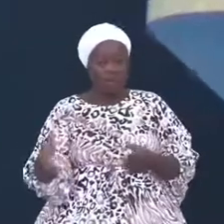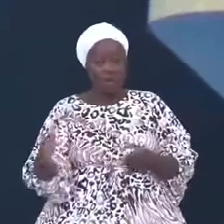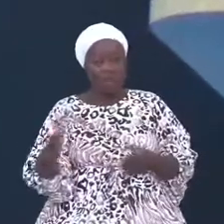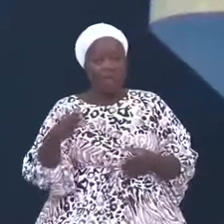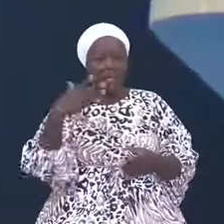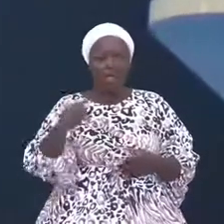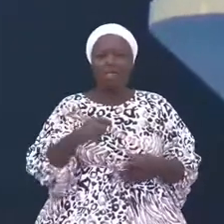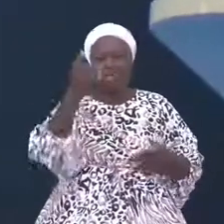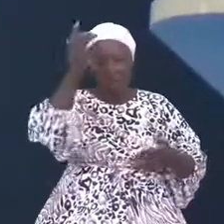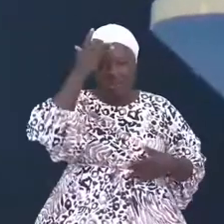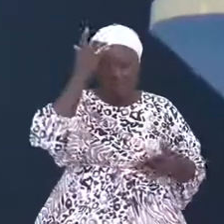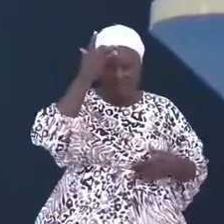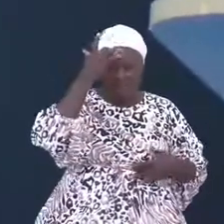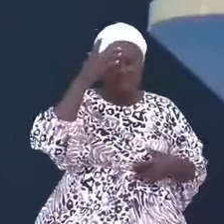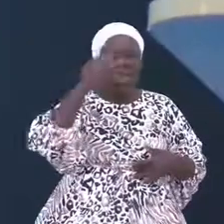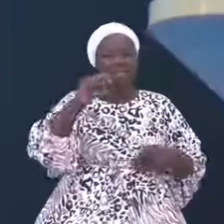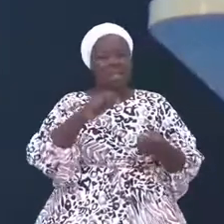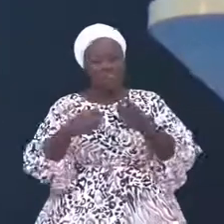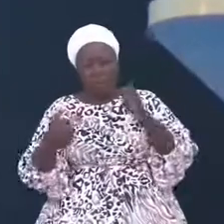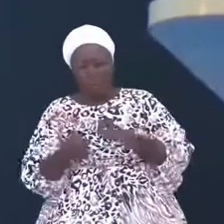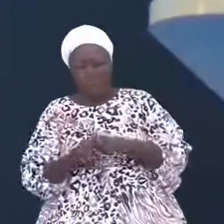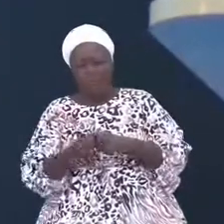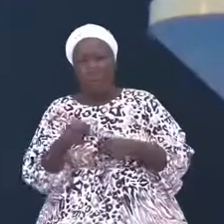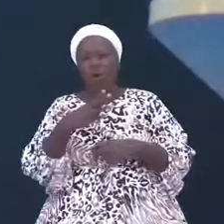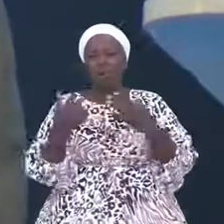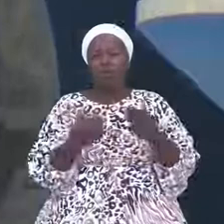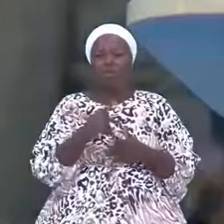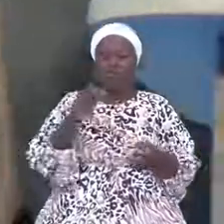Et le Seigneur ôtera l'infirmité,